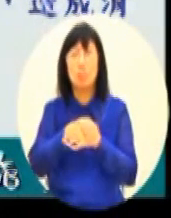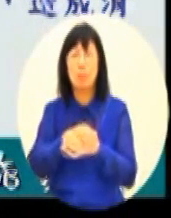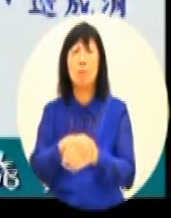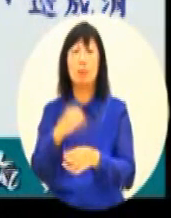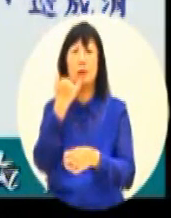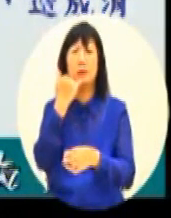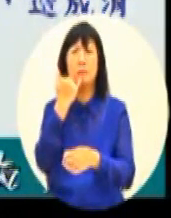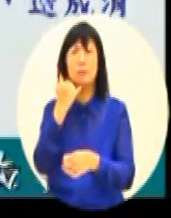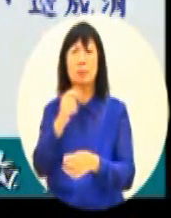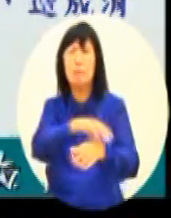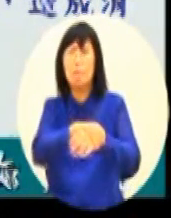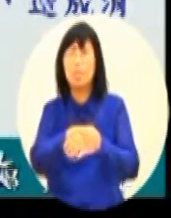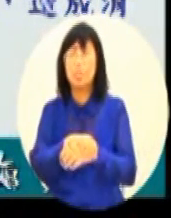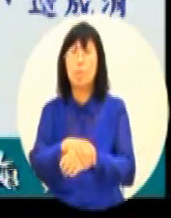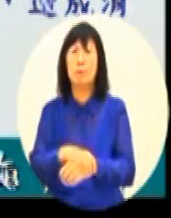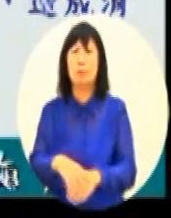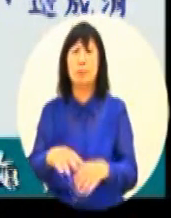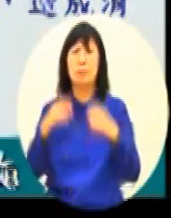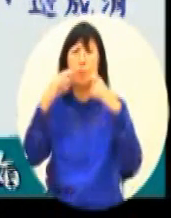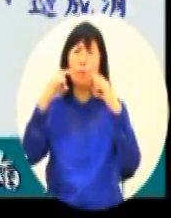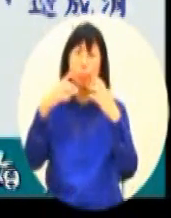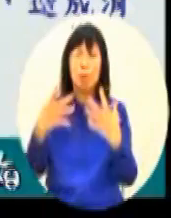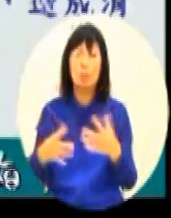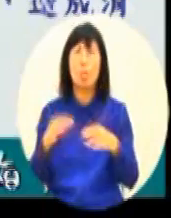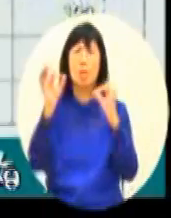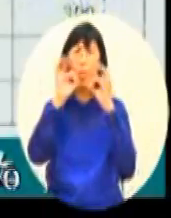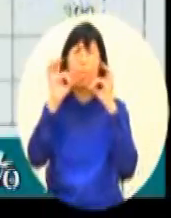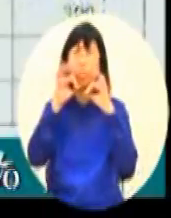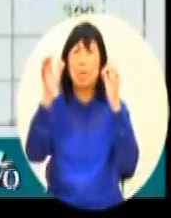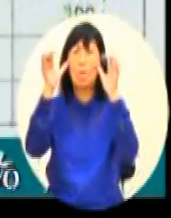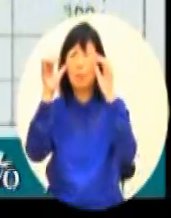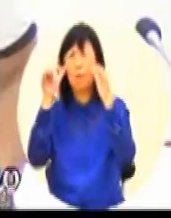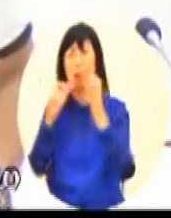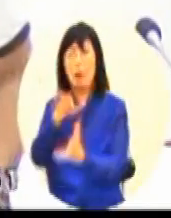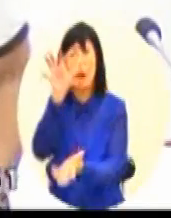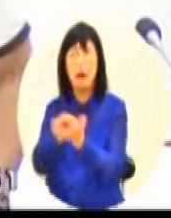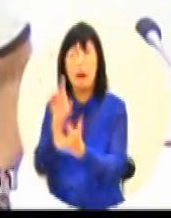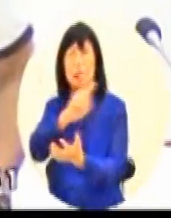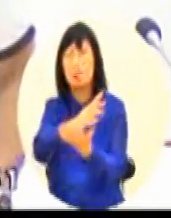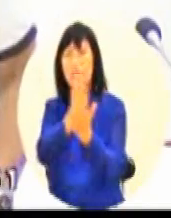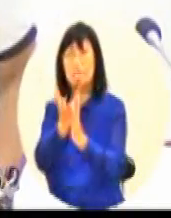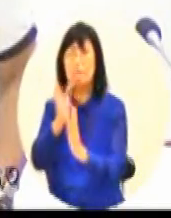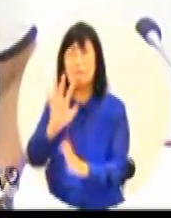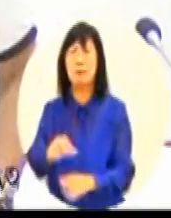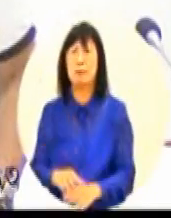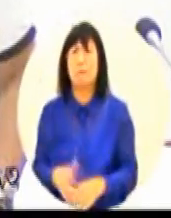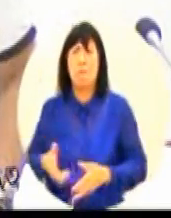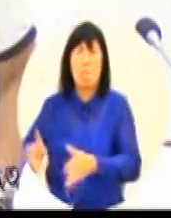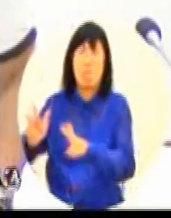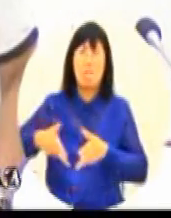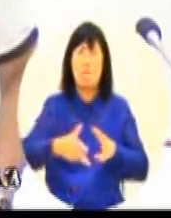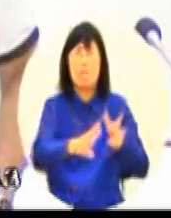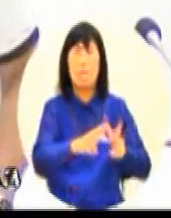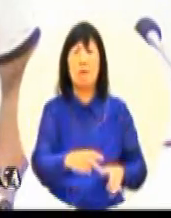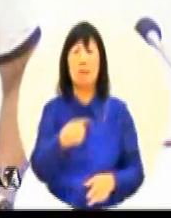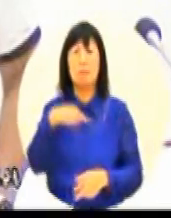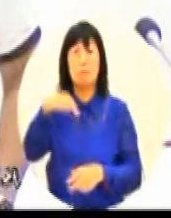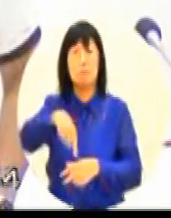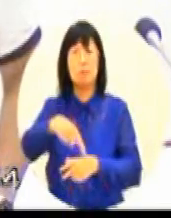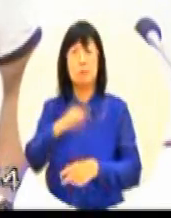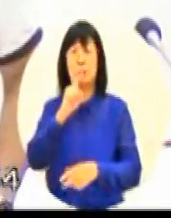鸡啊，抓动物，救动物，任务勤务造成消防员疲于奔命。我其实我这个问题，我在议事厅已经讲了几